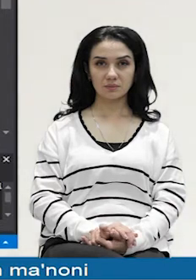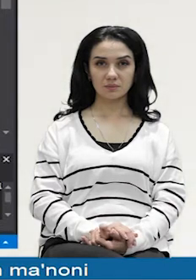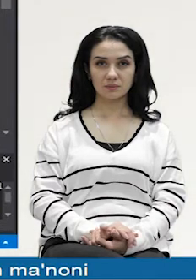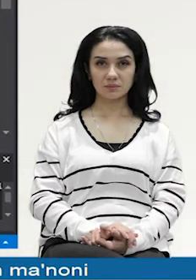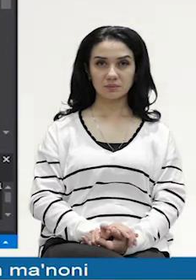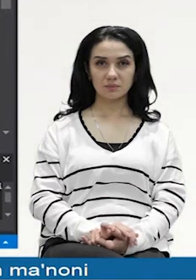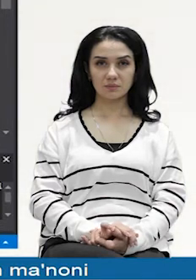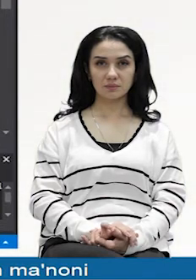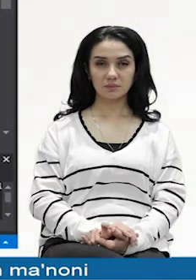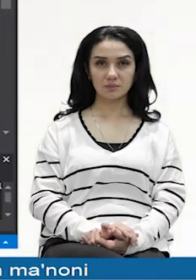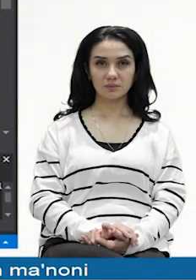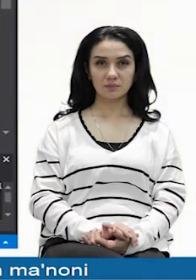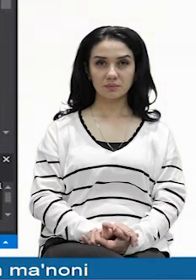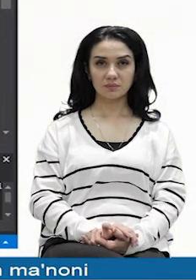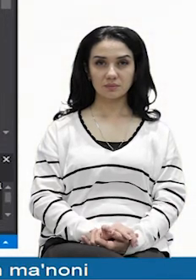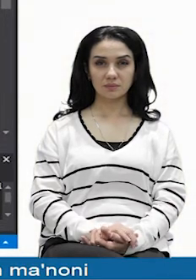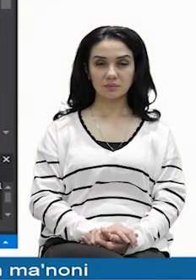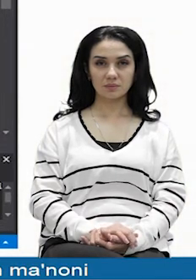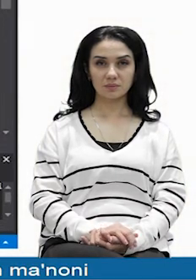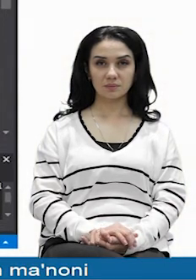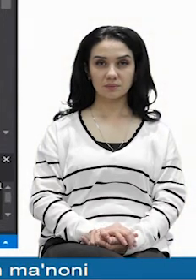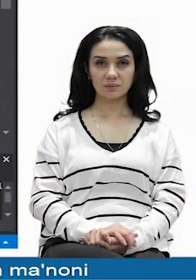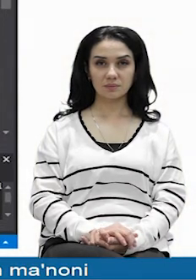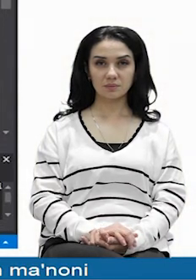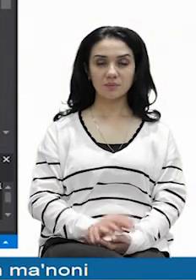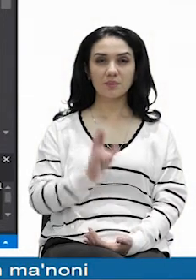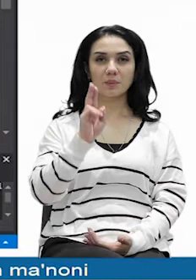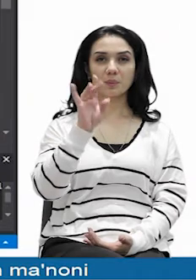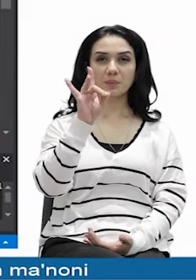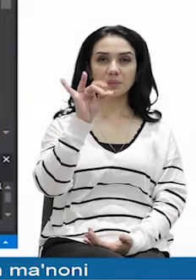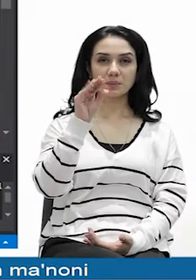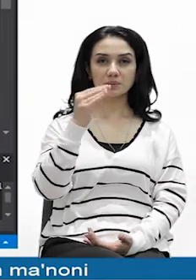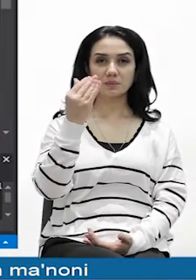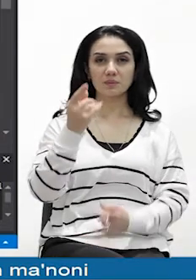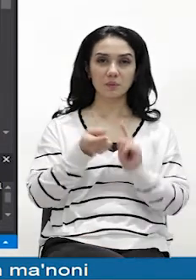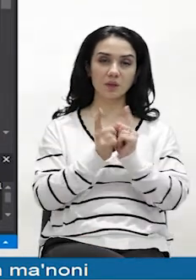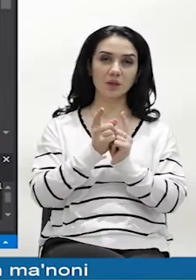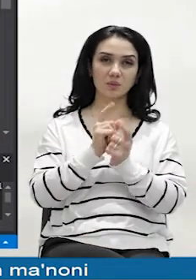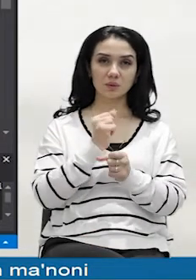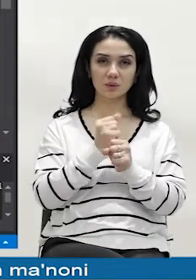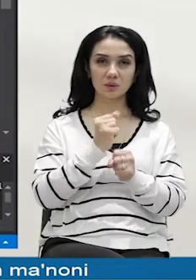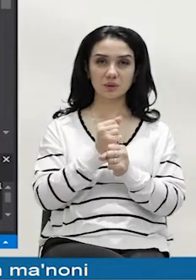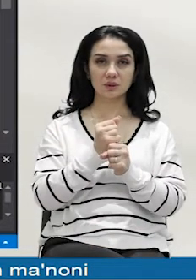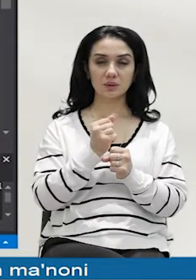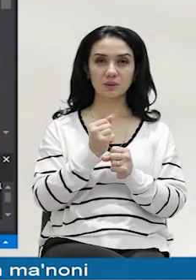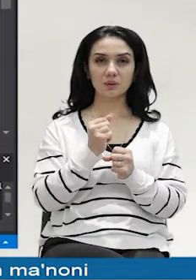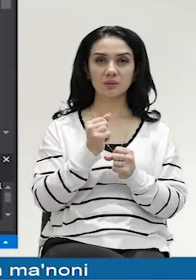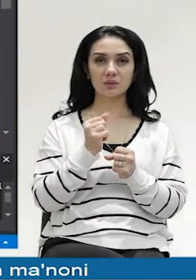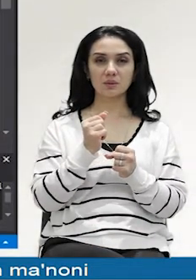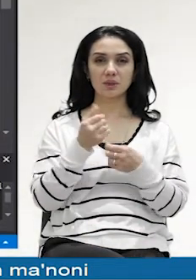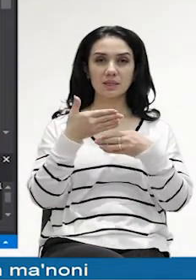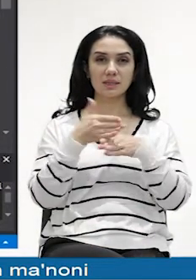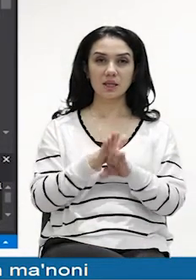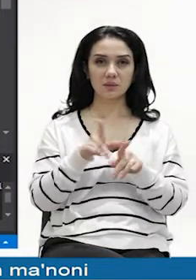Brick demeyin sizlerge düşündür veremem. Az. Brick bana İngilizce'den tercüme kılın geldi. Sındır işte gen bana onu bildirerdi.